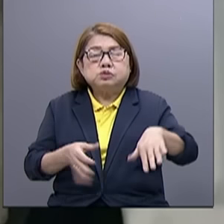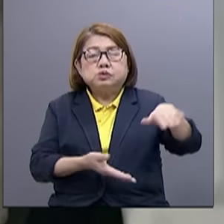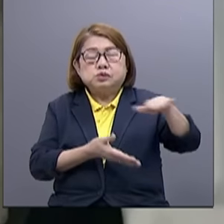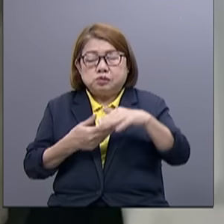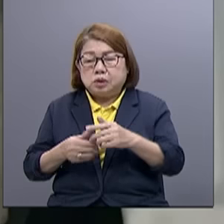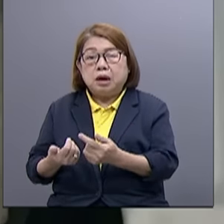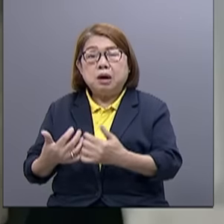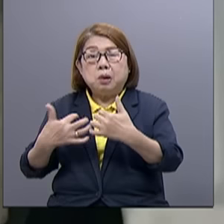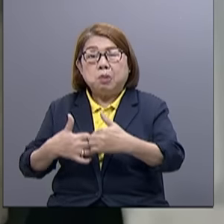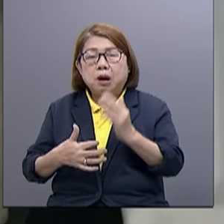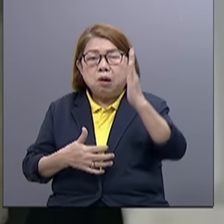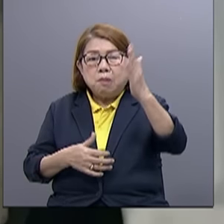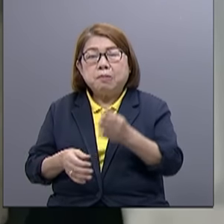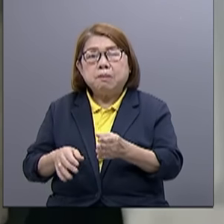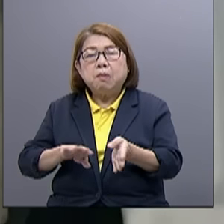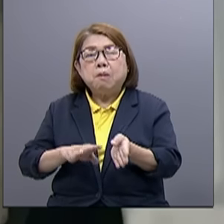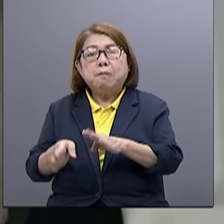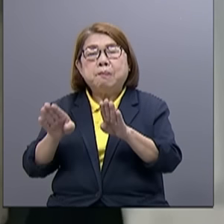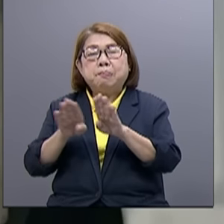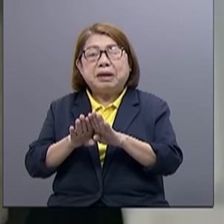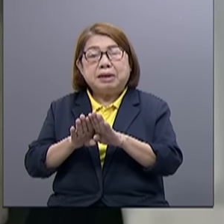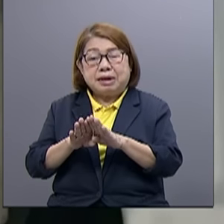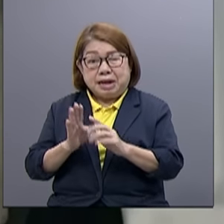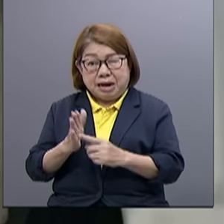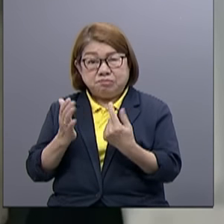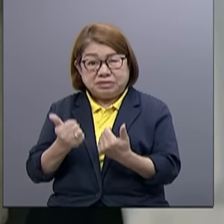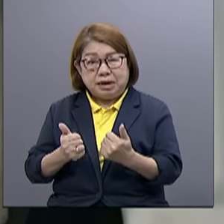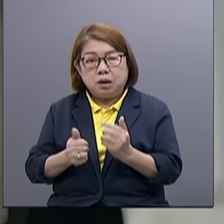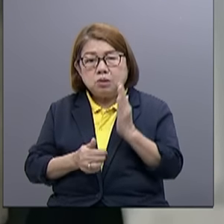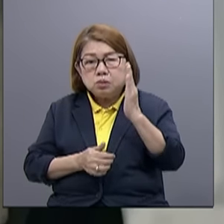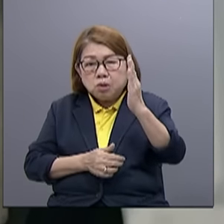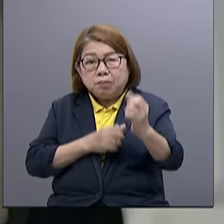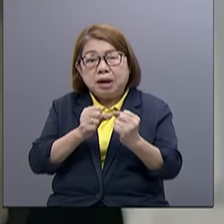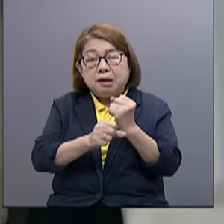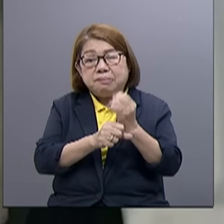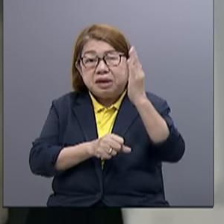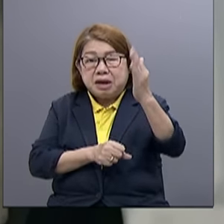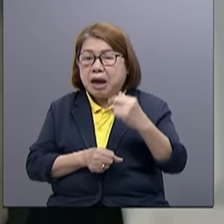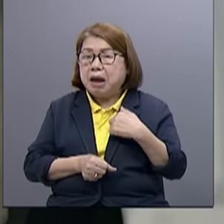งปีหน้าคุณจะดูสาขาภาครถยนต์ที่เป็นสันดาบ้านเราตอนนี้ทย